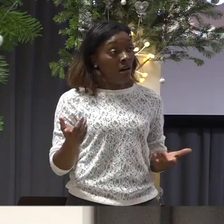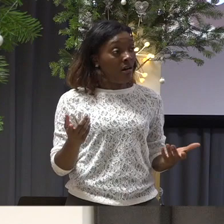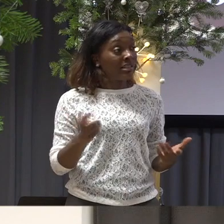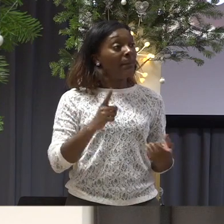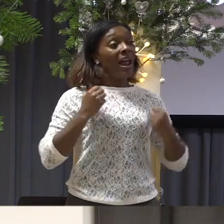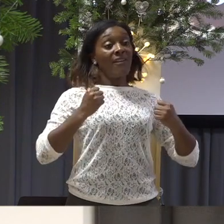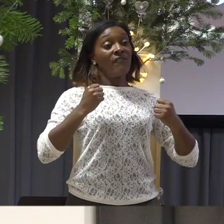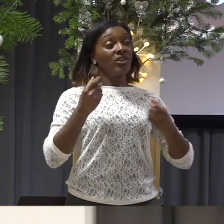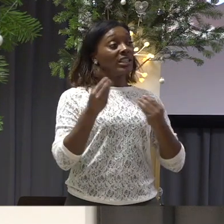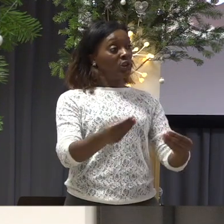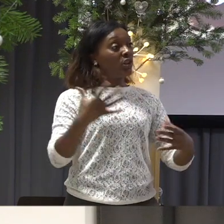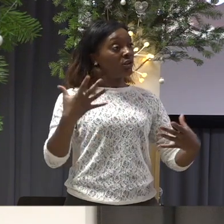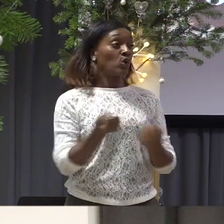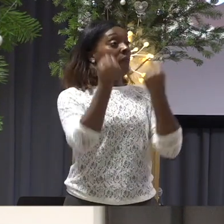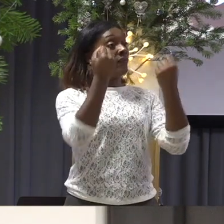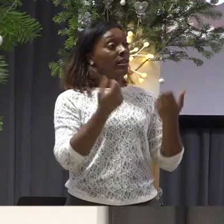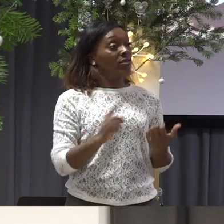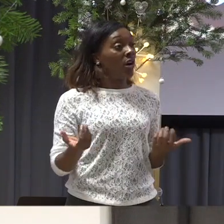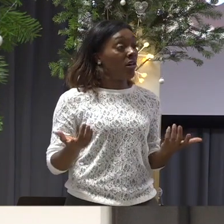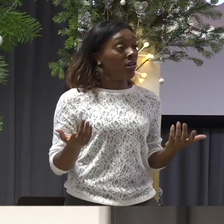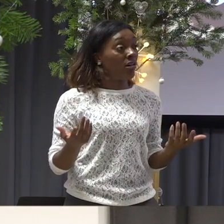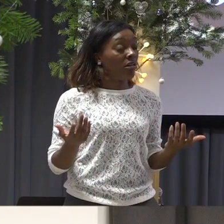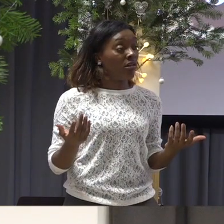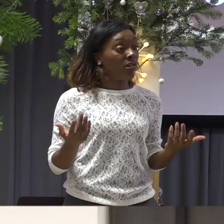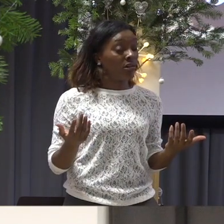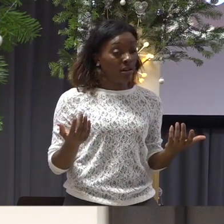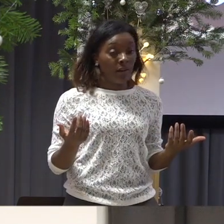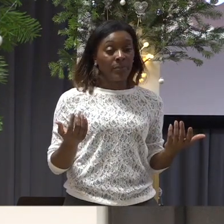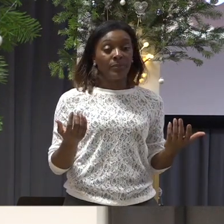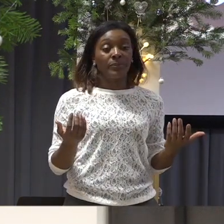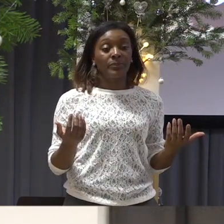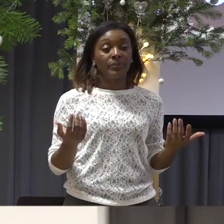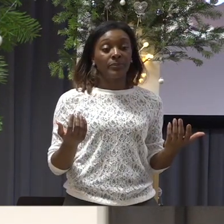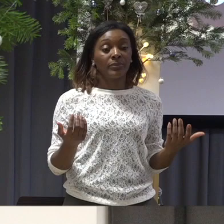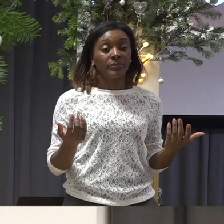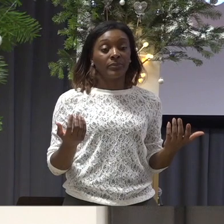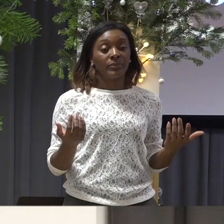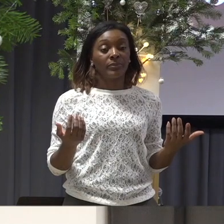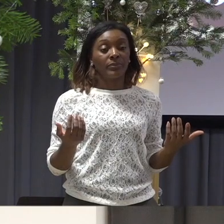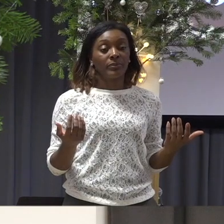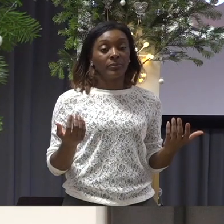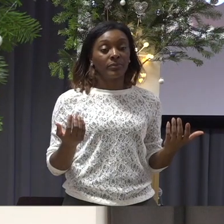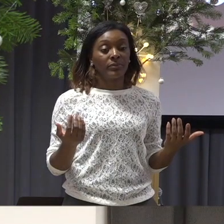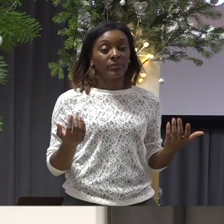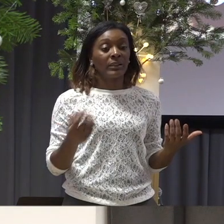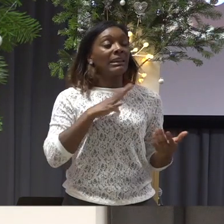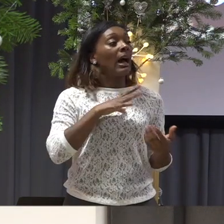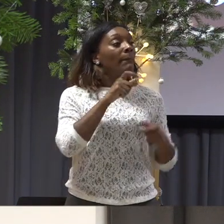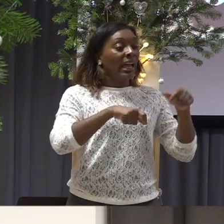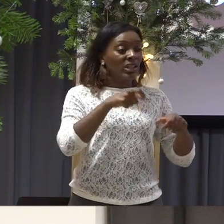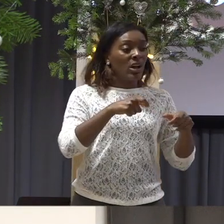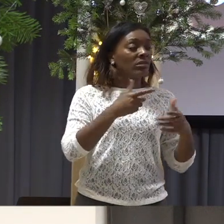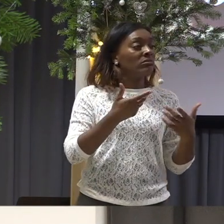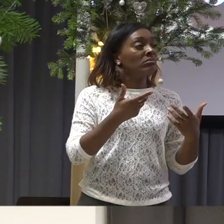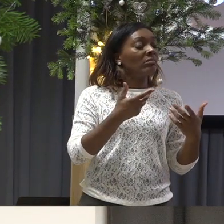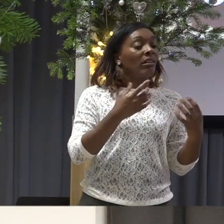dans leur résidence en disant c'est à lui, c'est à elle. Et les autres frappent la porte, mais on ne leur ouvre pas cette porte-là. Qu'est-ce que